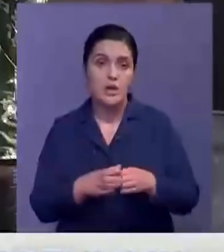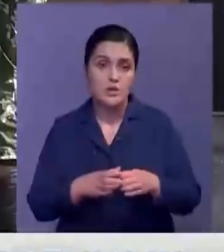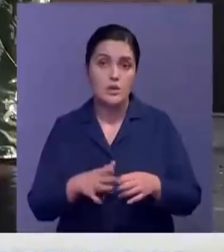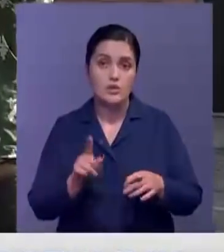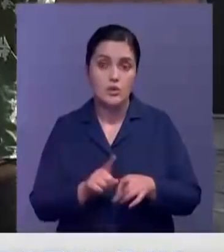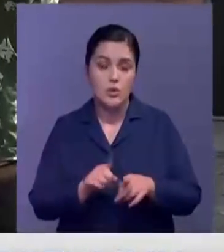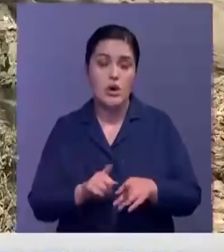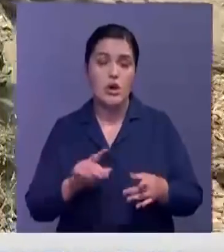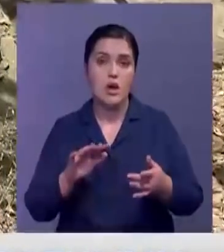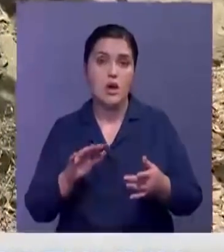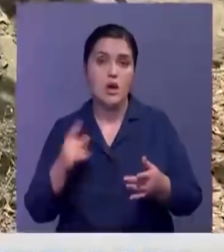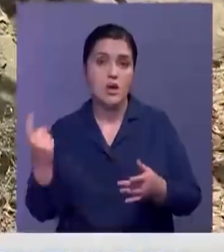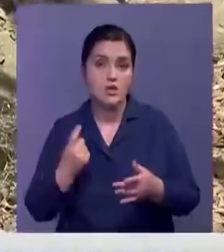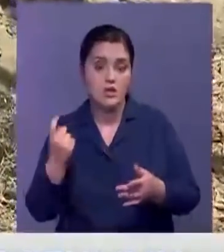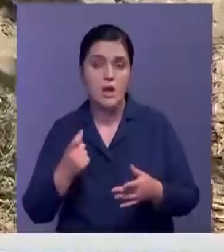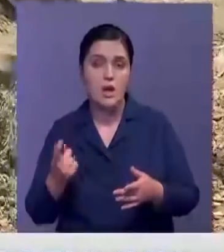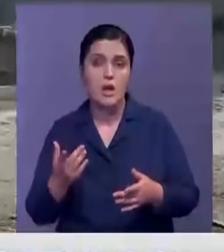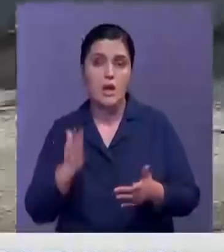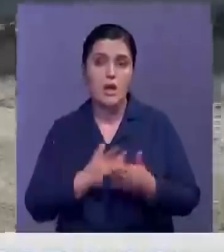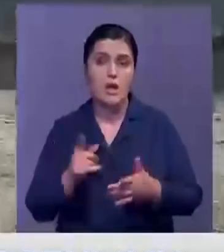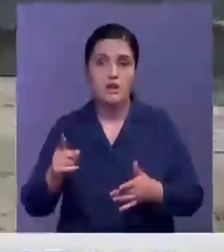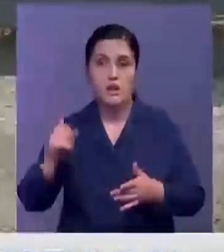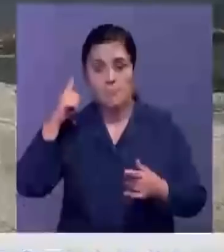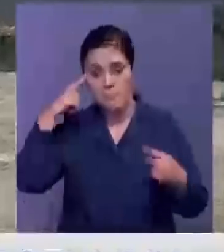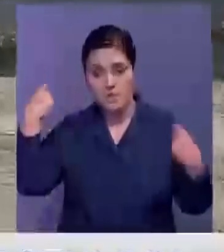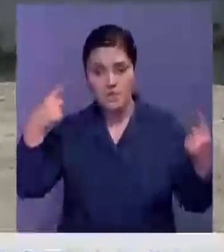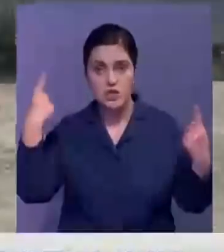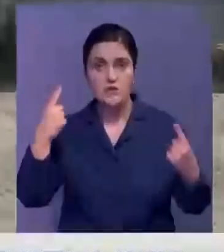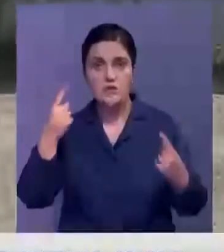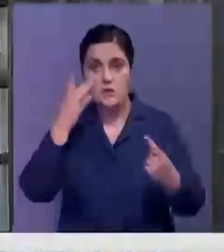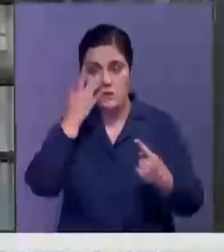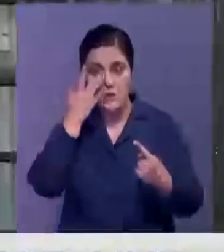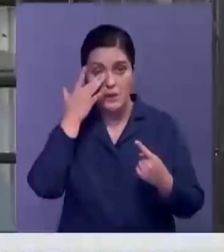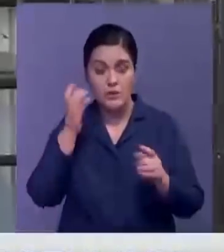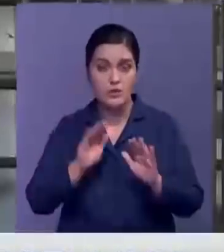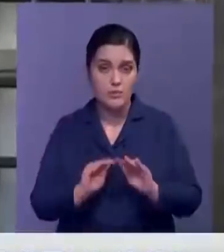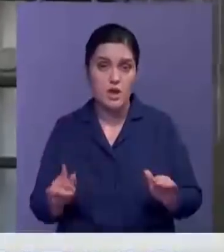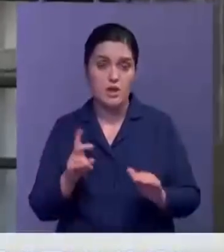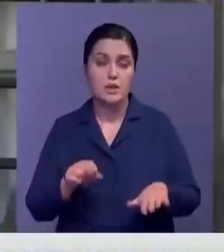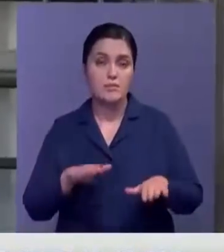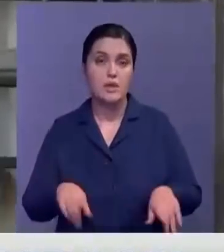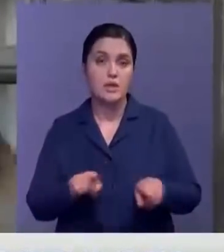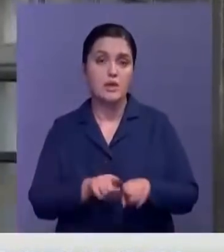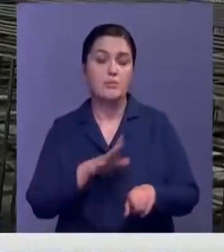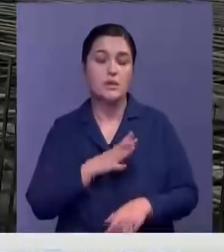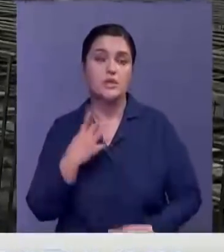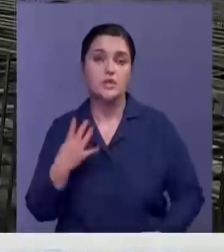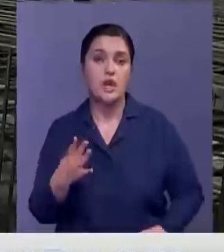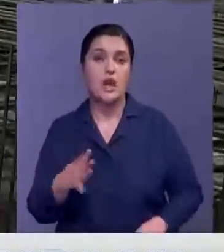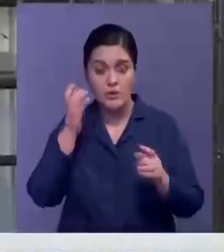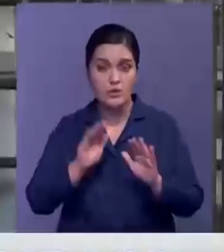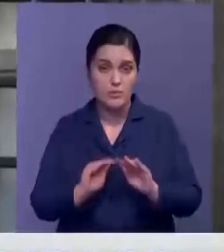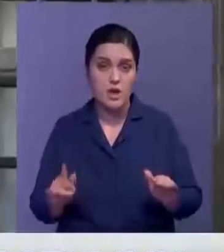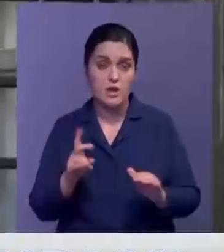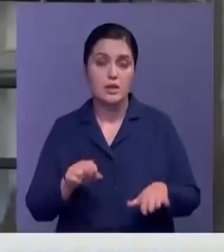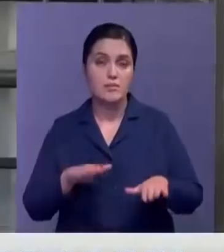жителей частного сектора. Агрессивных и с признаками бешенства усыпляют на месте. Таких было 4. Остальных привозят питомник Аграрного университета. Среди них